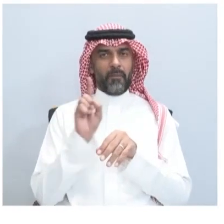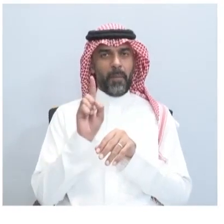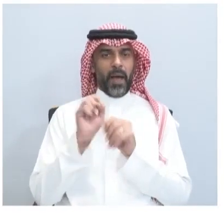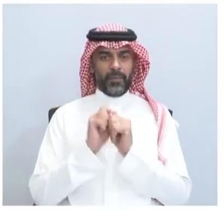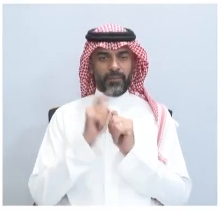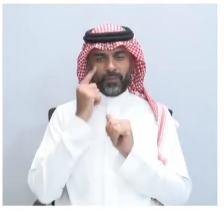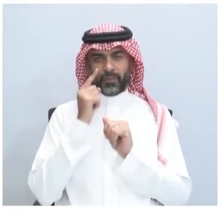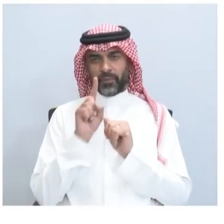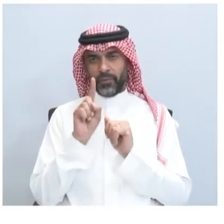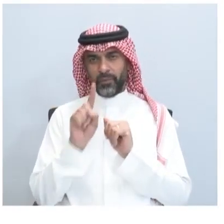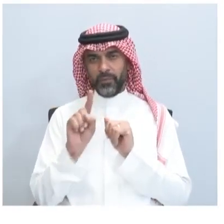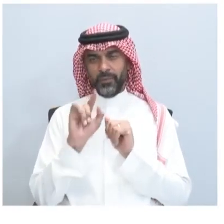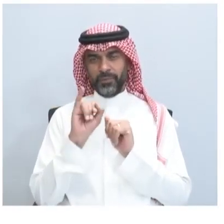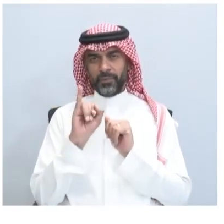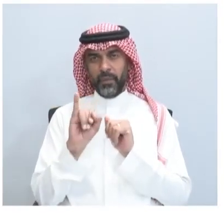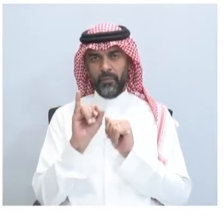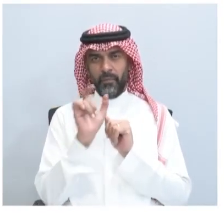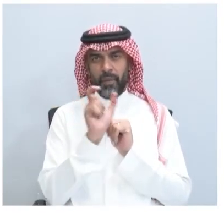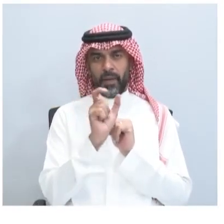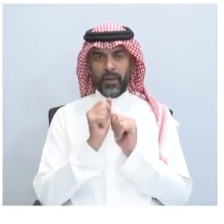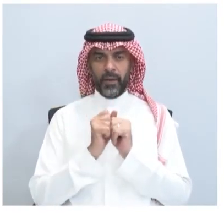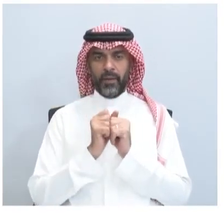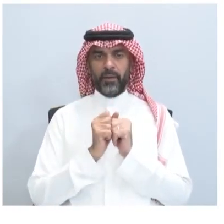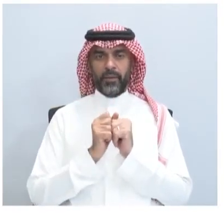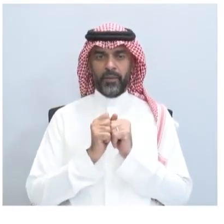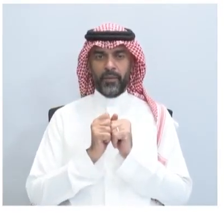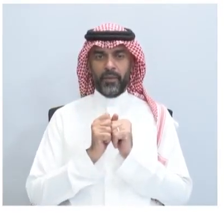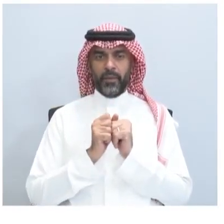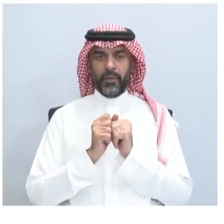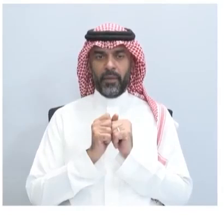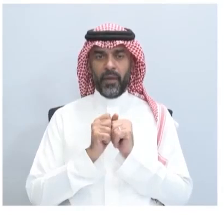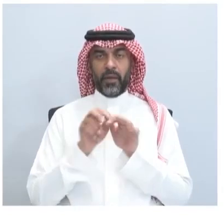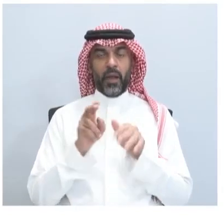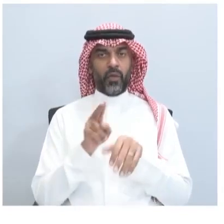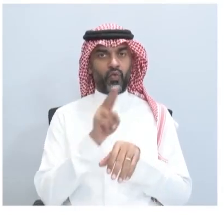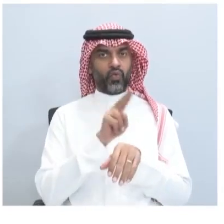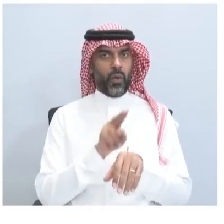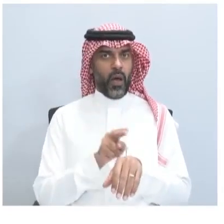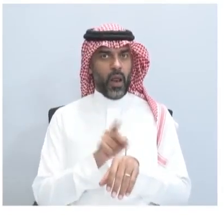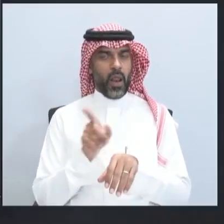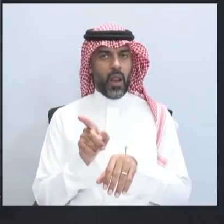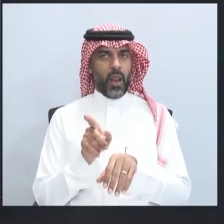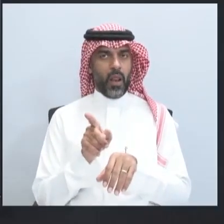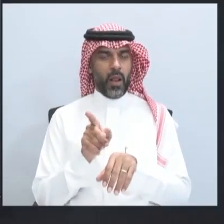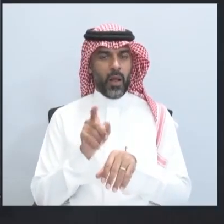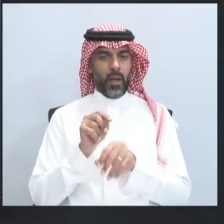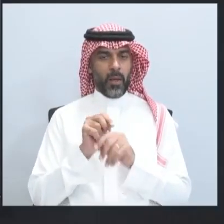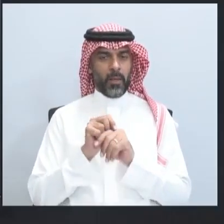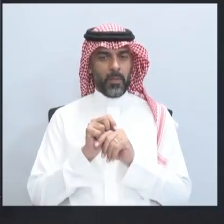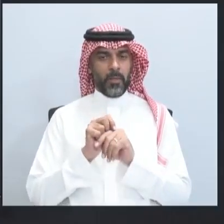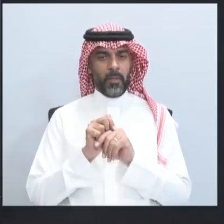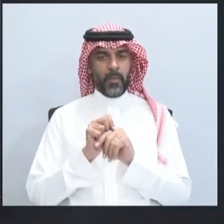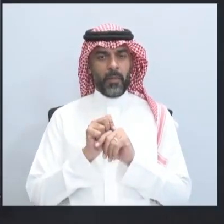بمن اقتديت انت تسال ولذلك هذا سؤال ولا تنفع الذي